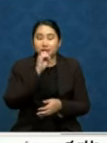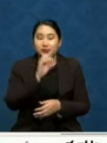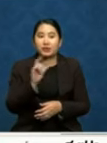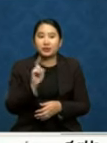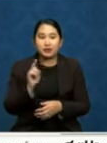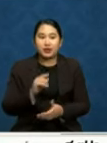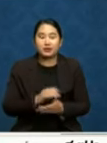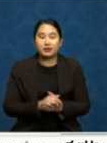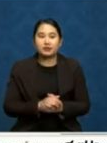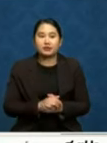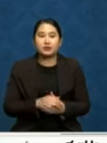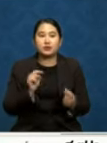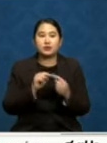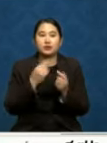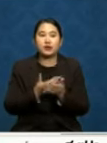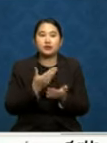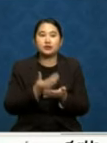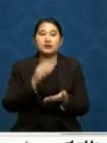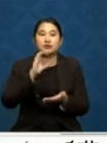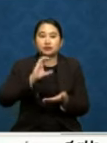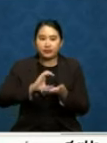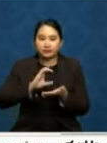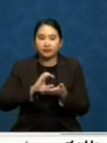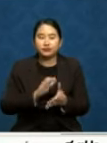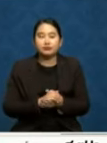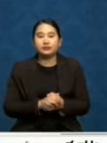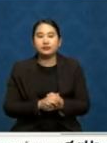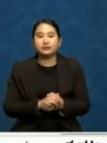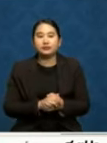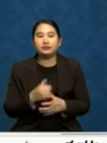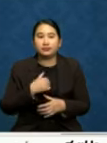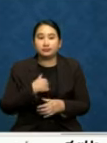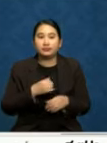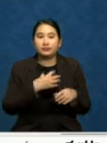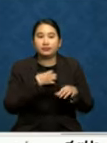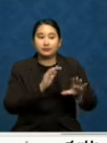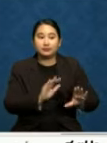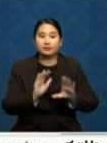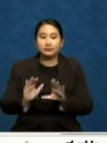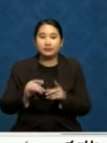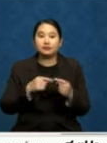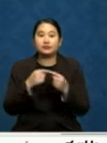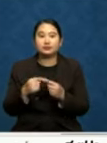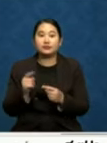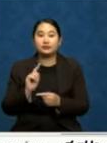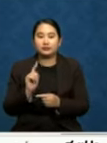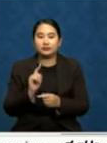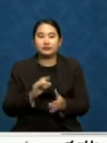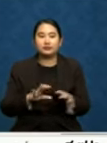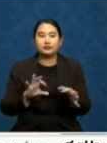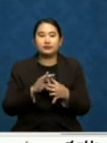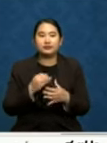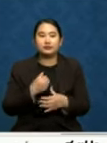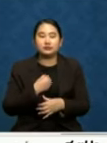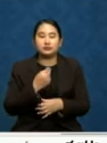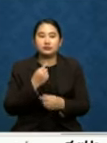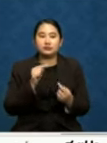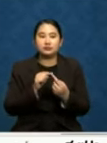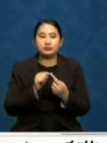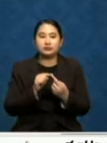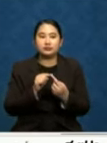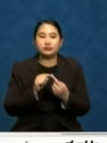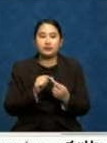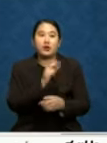ในส่วนของกองทุนแห่งนี้นะครับผมอยากจะฝากถึงในลักษณะที่ว่าผมอยากโดยเฉพาะเรื่องของ